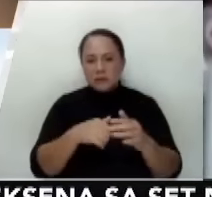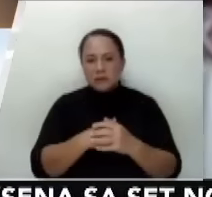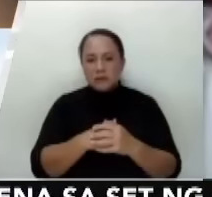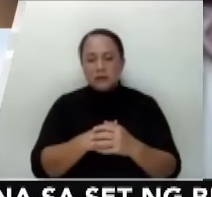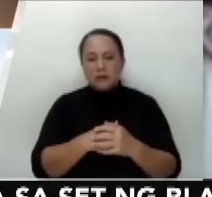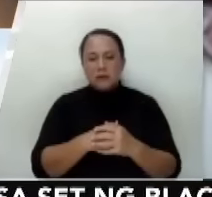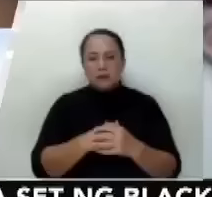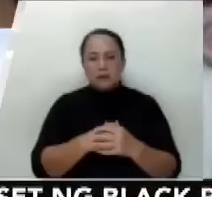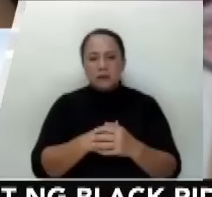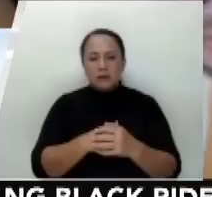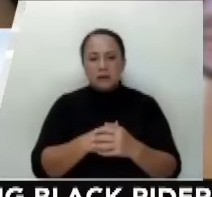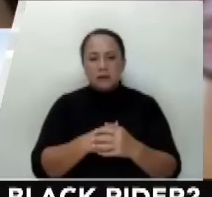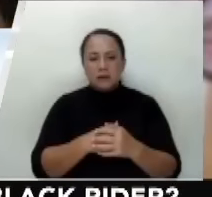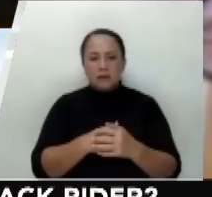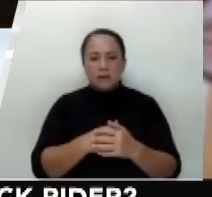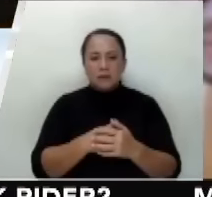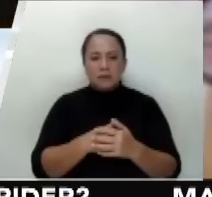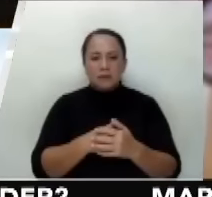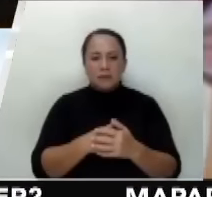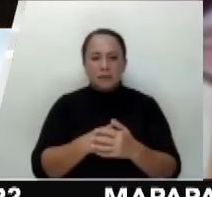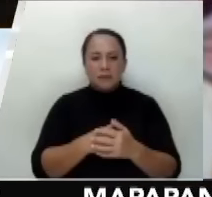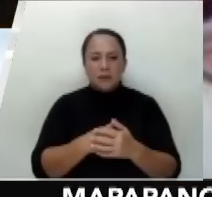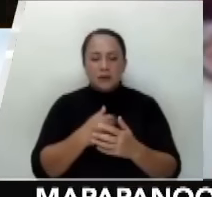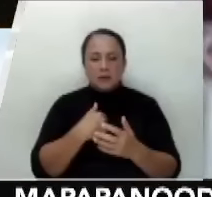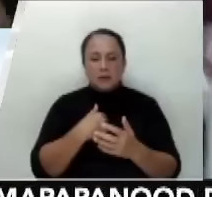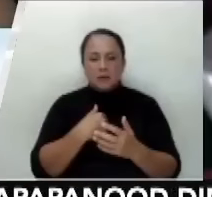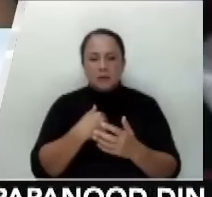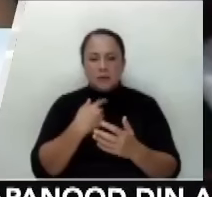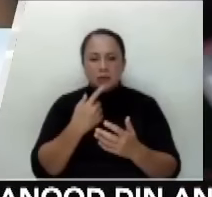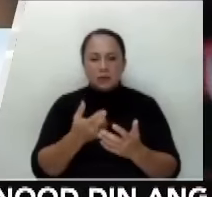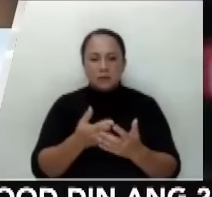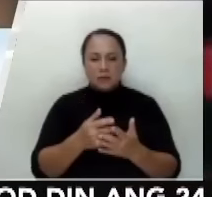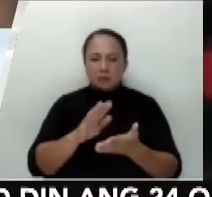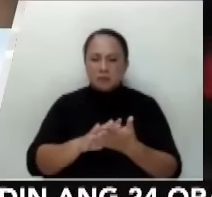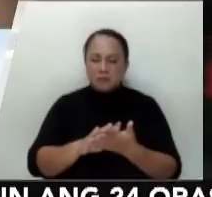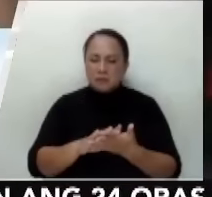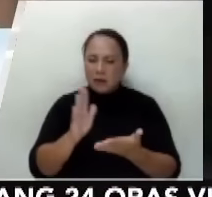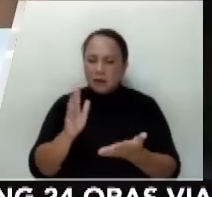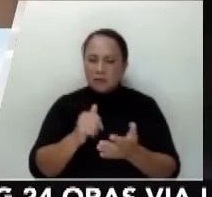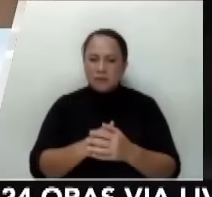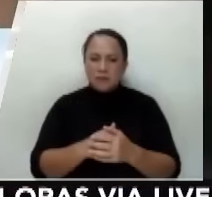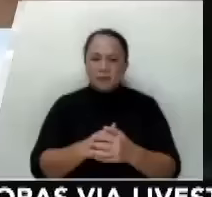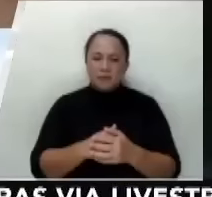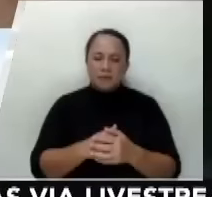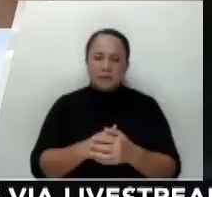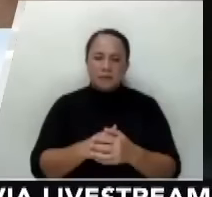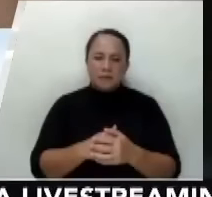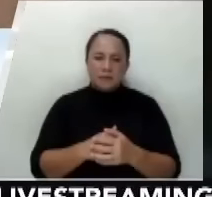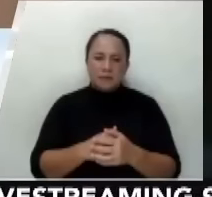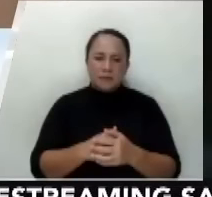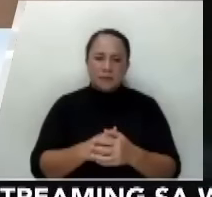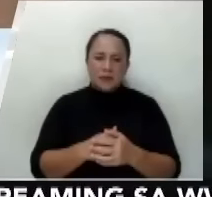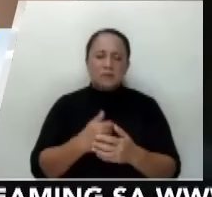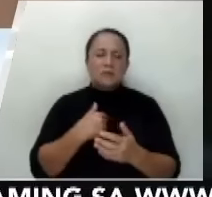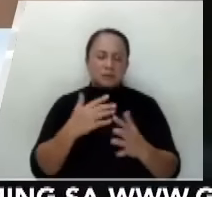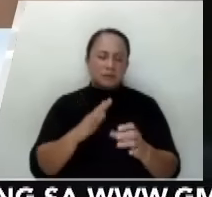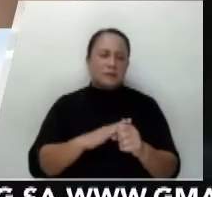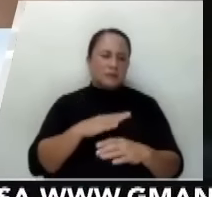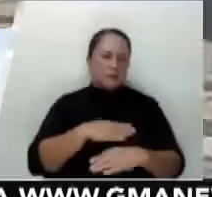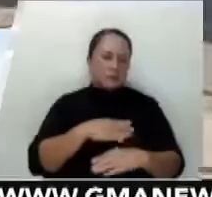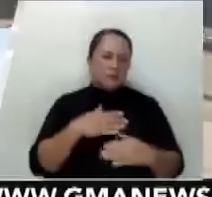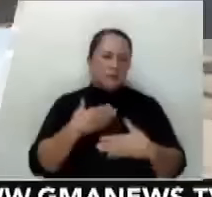ako sa kahit masabing bahay na makuha na hindi. Masaya na ako. Ang anak ko yung